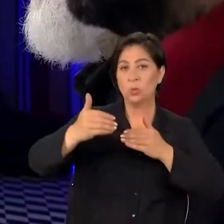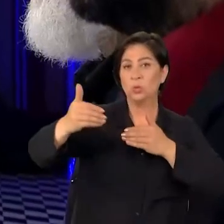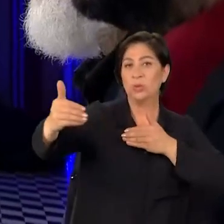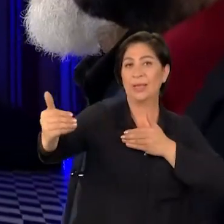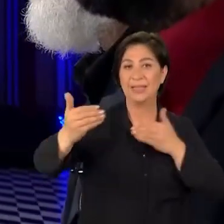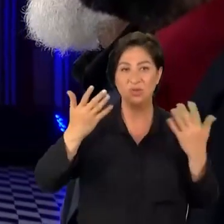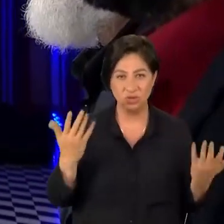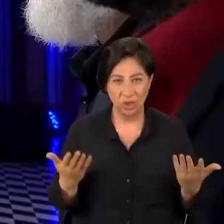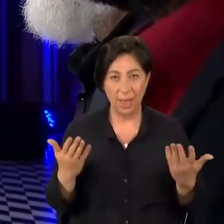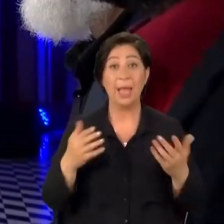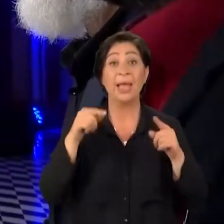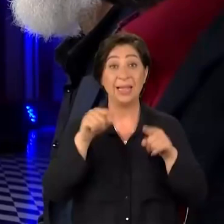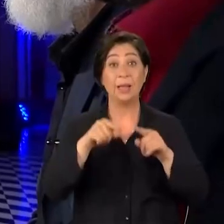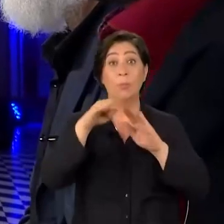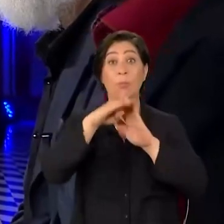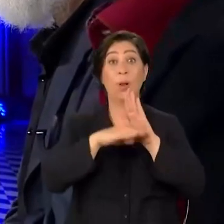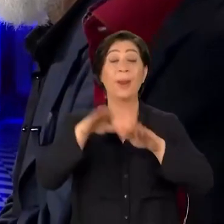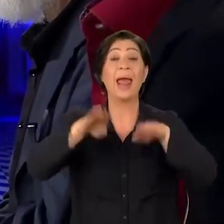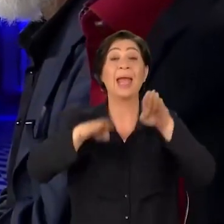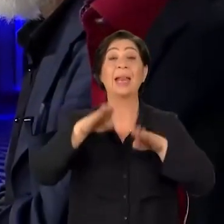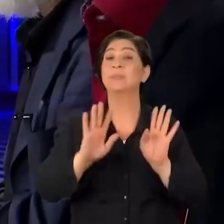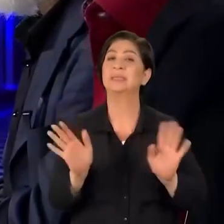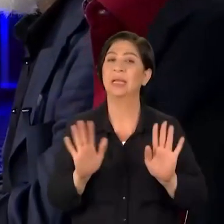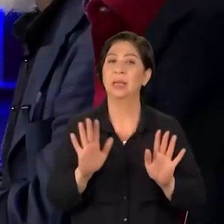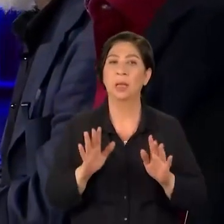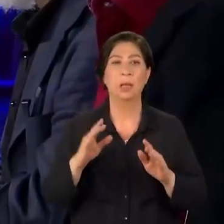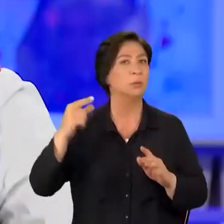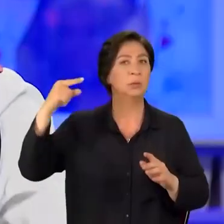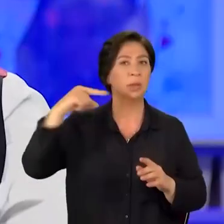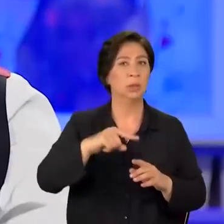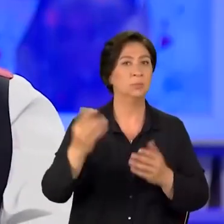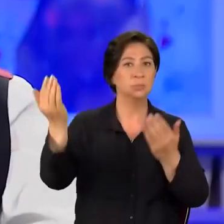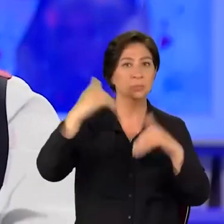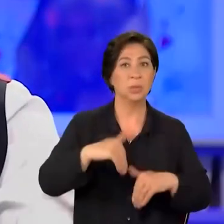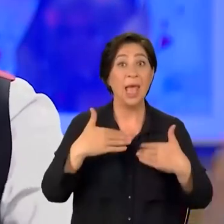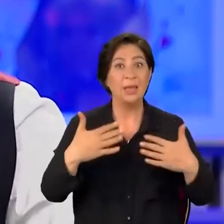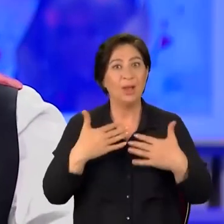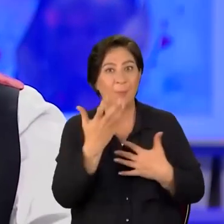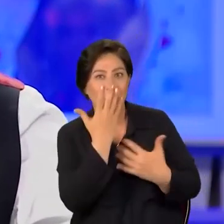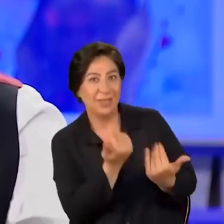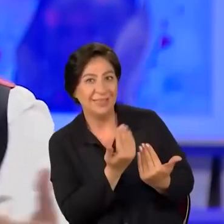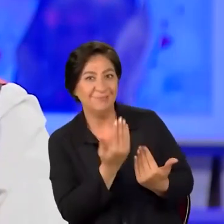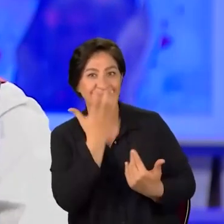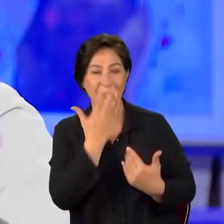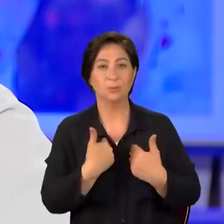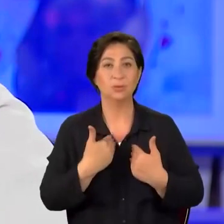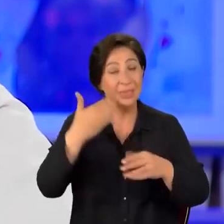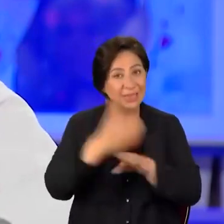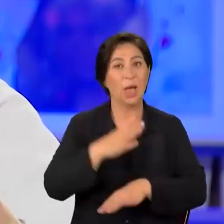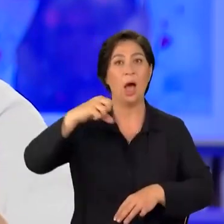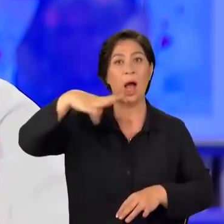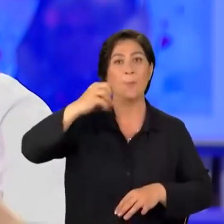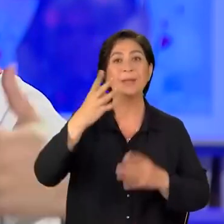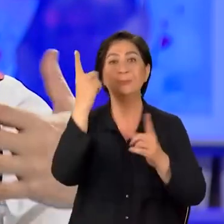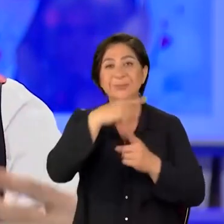dar tartışma alanlarından uzaklaştıkları takdirde, ki bunu programın reklamını yapmak için söylemiyorum. Binali Bey'i de davet ettik. Heyecanla bekliyoruz. Çünkü AK